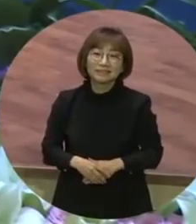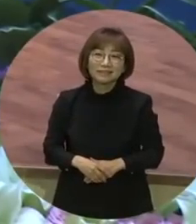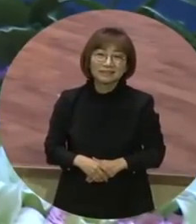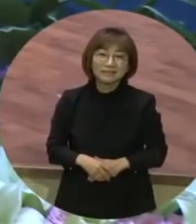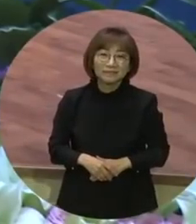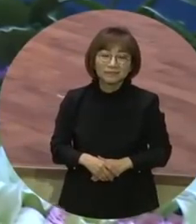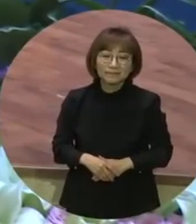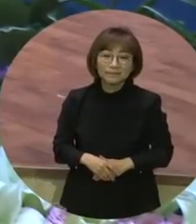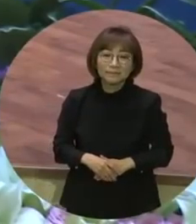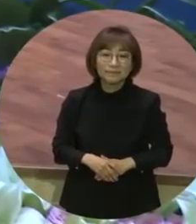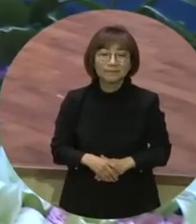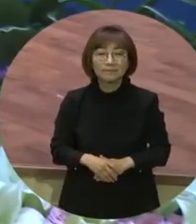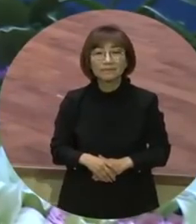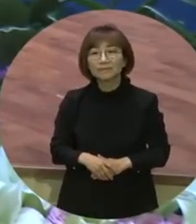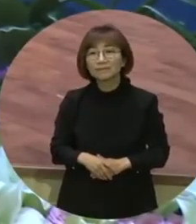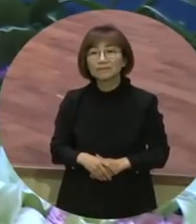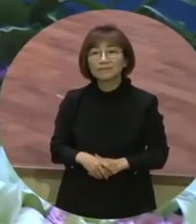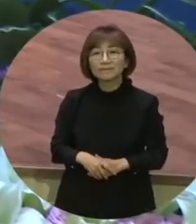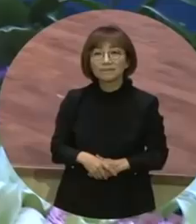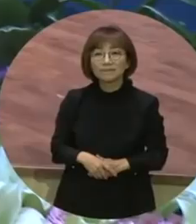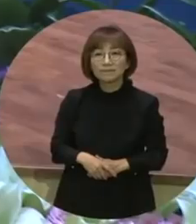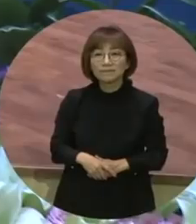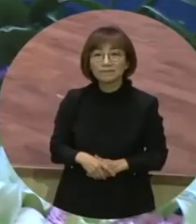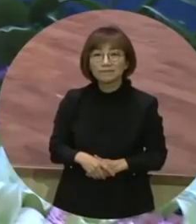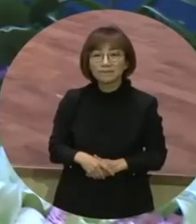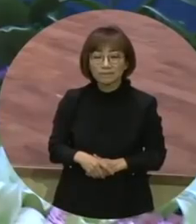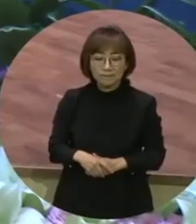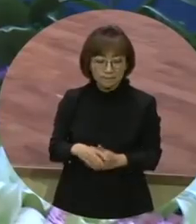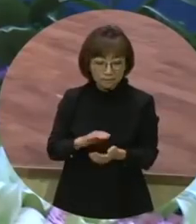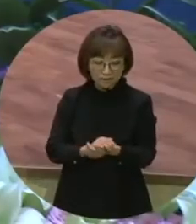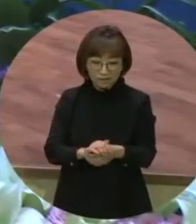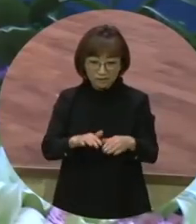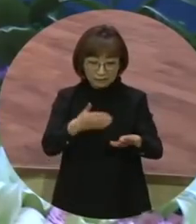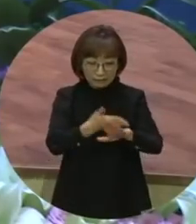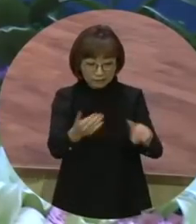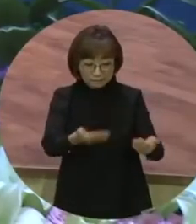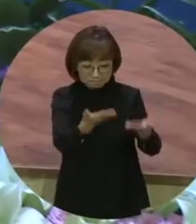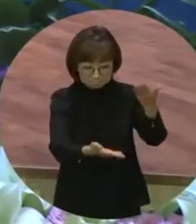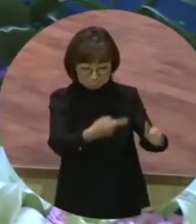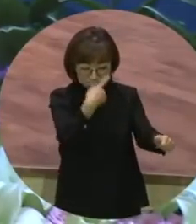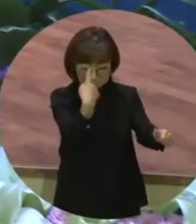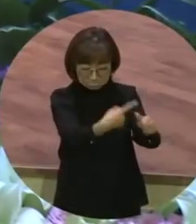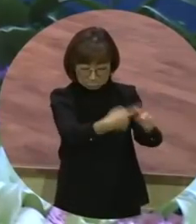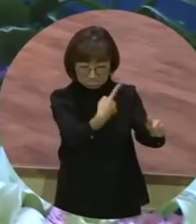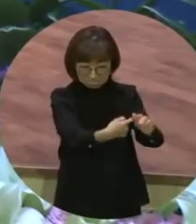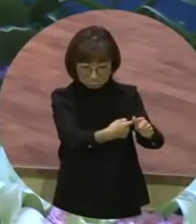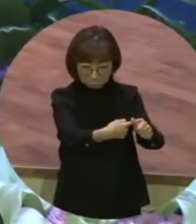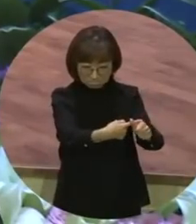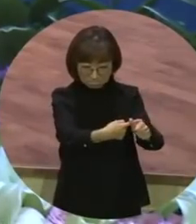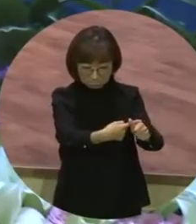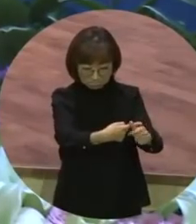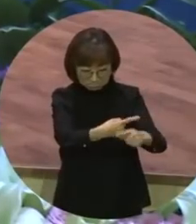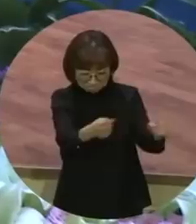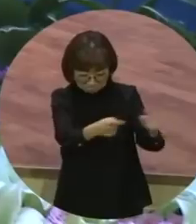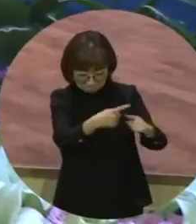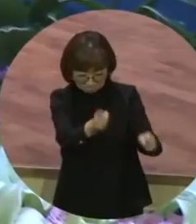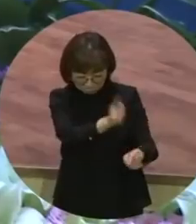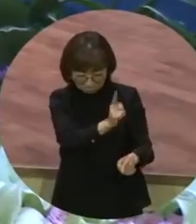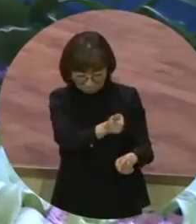은혜를 멸시하는가? 왜 그렇게 살고 있는가? 그 안타까워하는 바울의